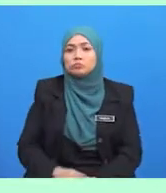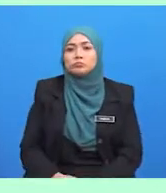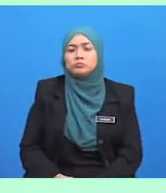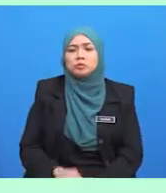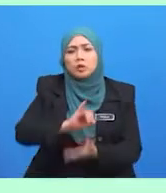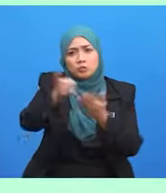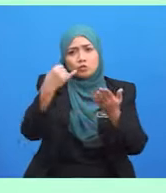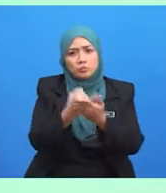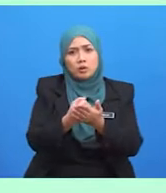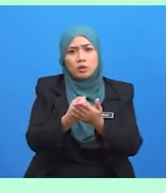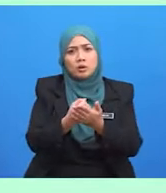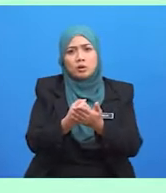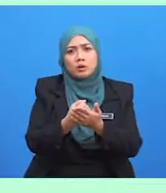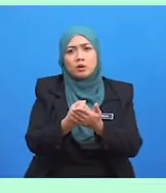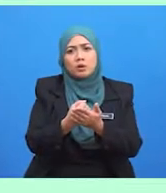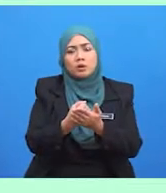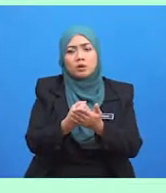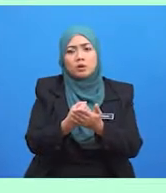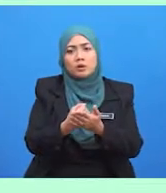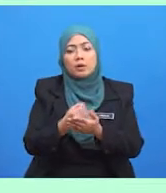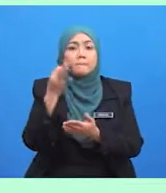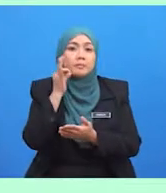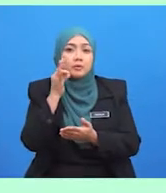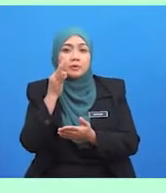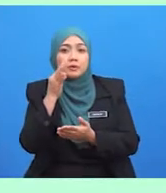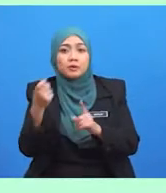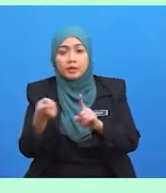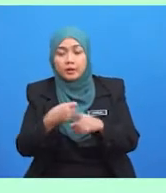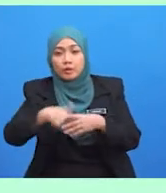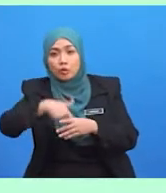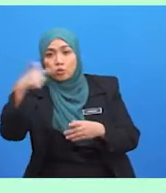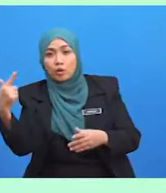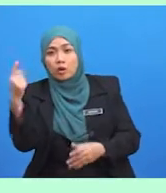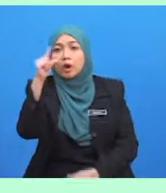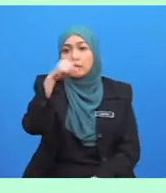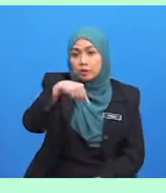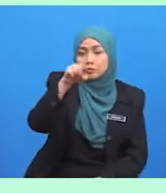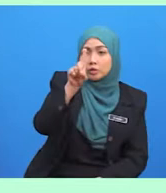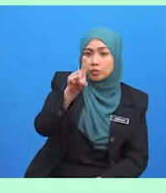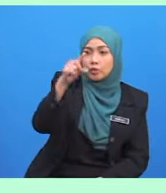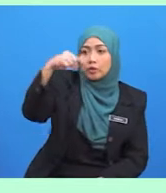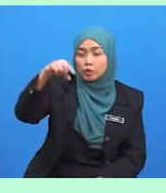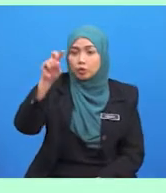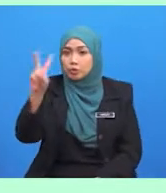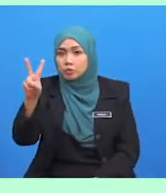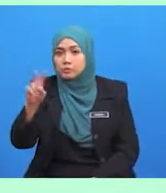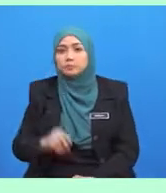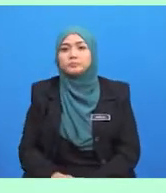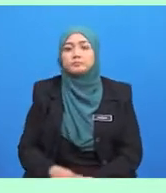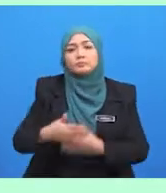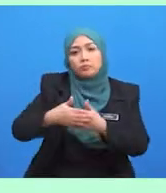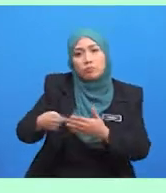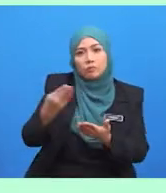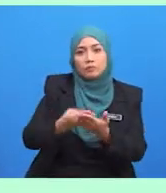jumlah penawaran beras diimport adalah sebanyak Q1 dan Q2. Selepas pemberian subsidi,